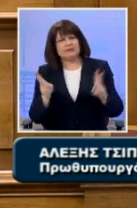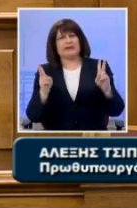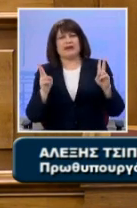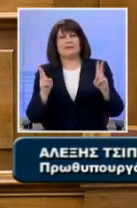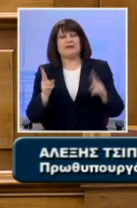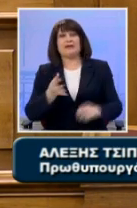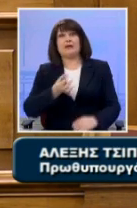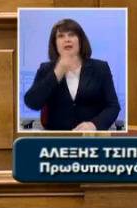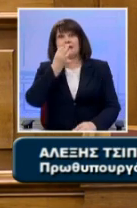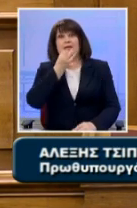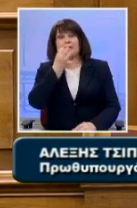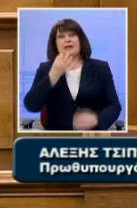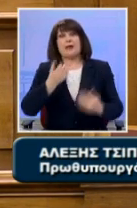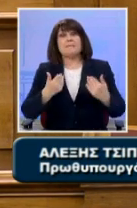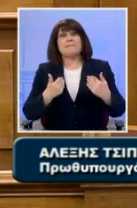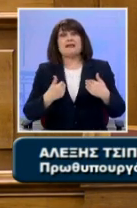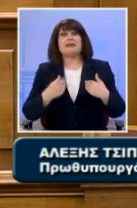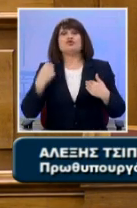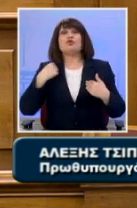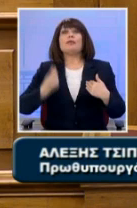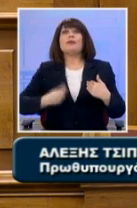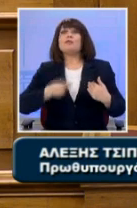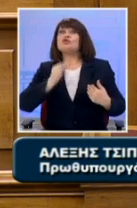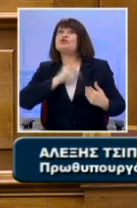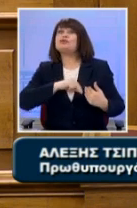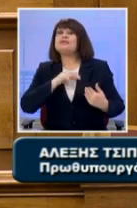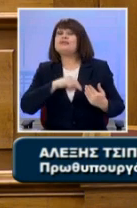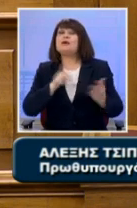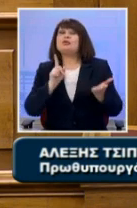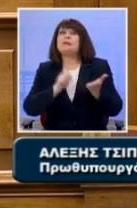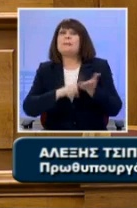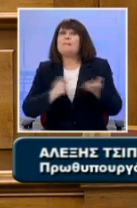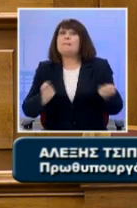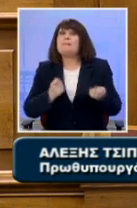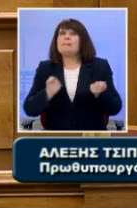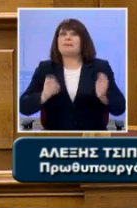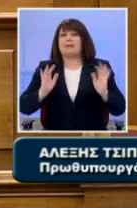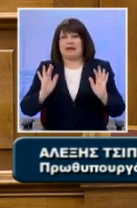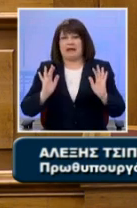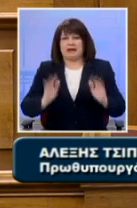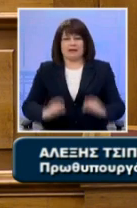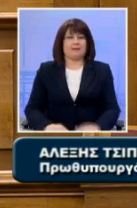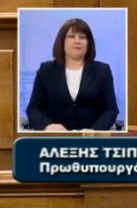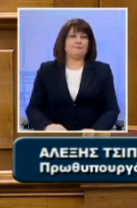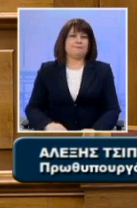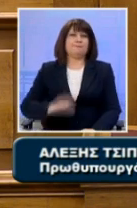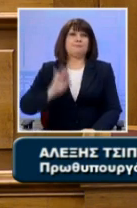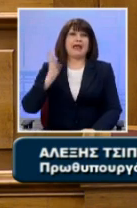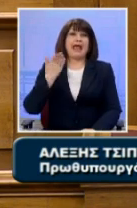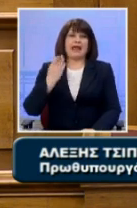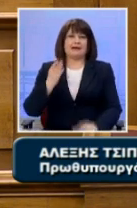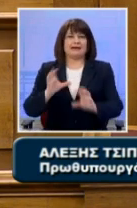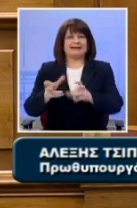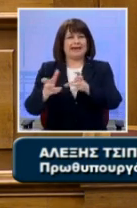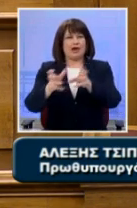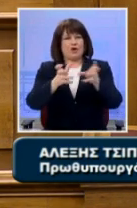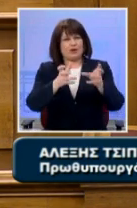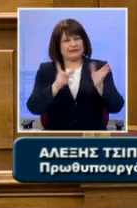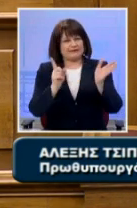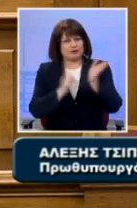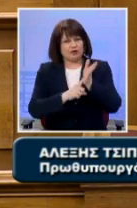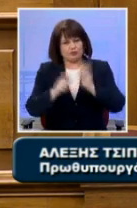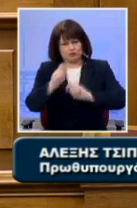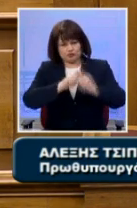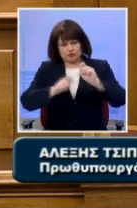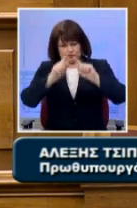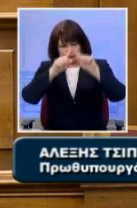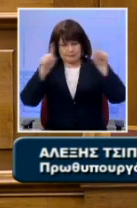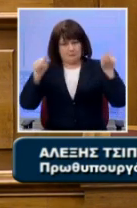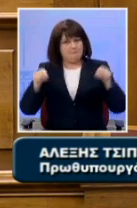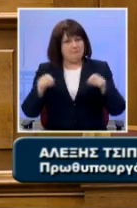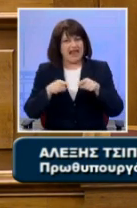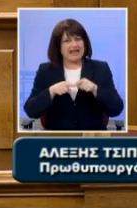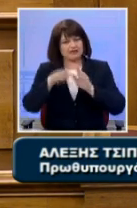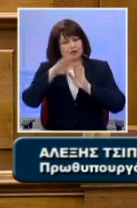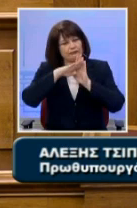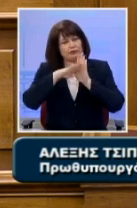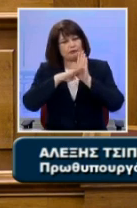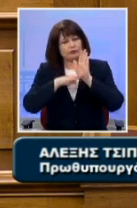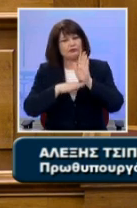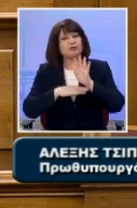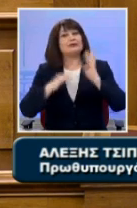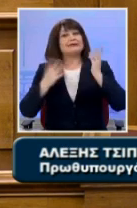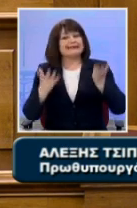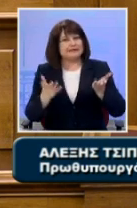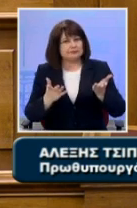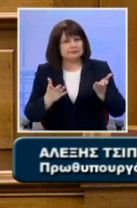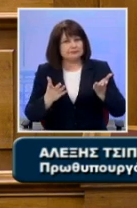με όρους δημόσιου συμφέροντος. Αν το πλαίσιο λειτουργίας των ΜΜΕ, των μέσων μαζικής ενημέρωσης, δεν